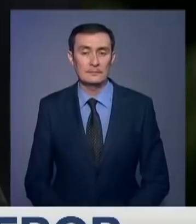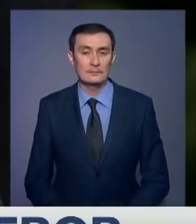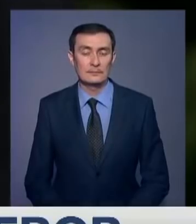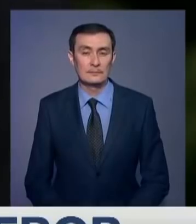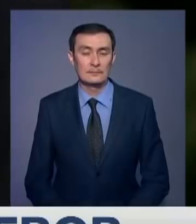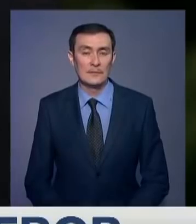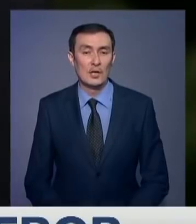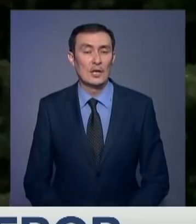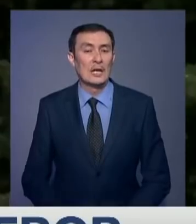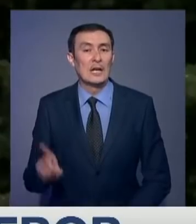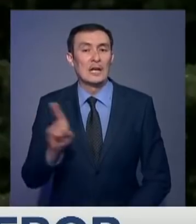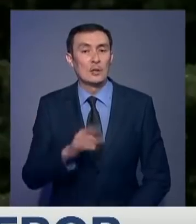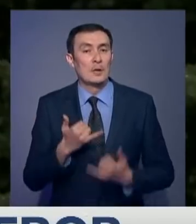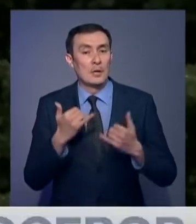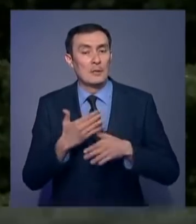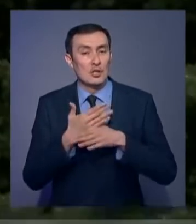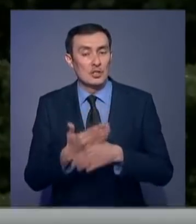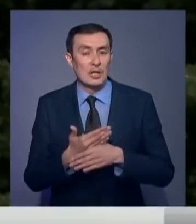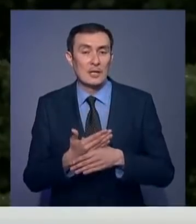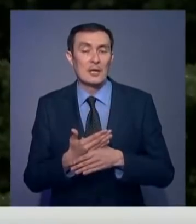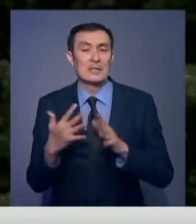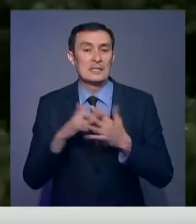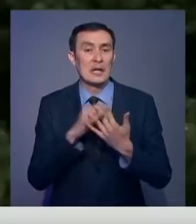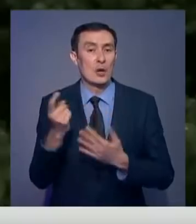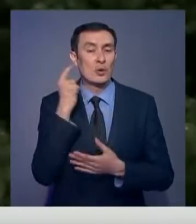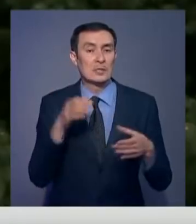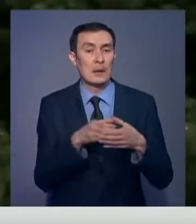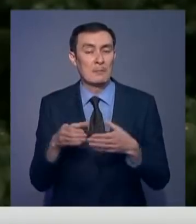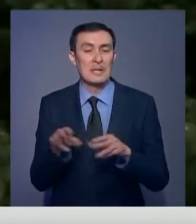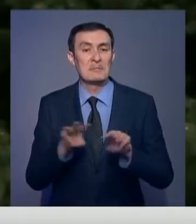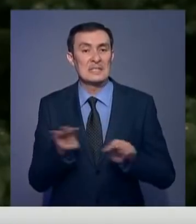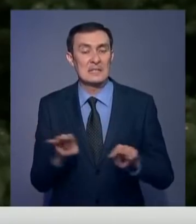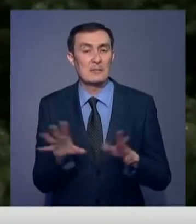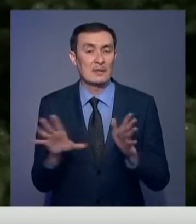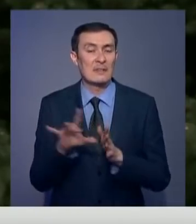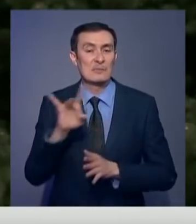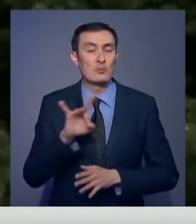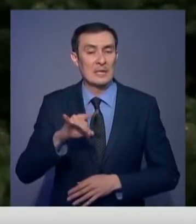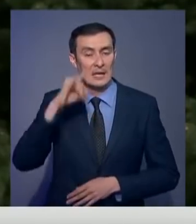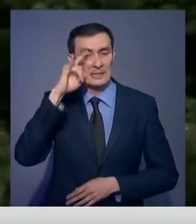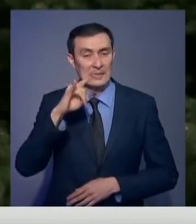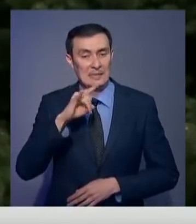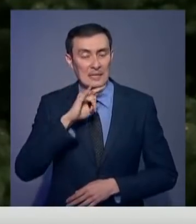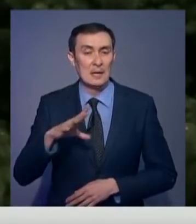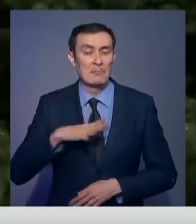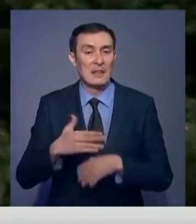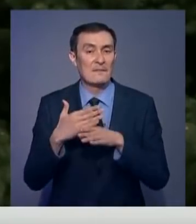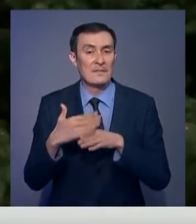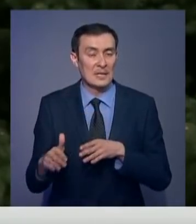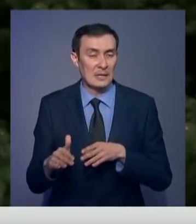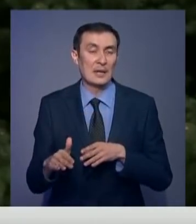Для поддержания сельхозтоваропроизводителей в этом году Министерством энергетики Республики Казахстан